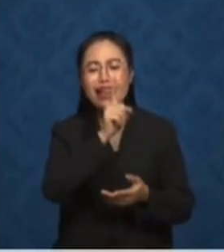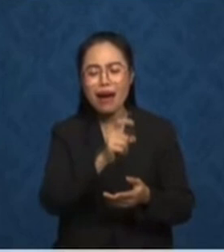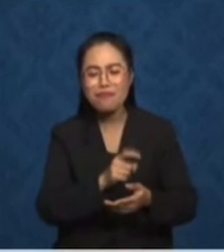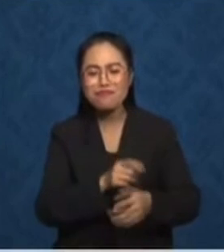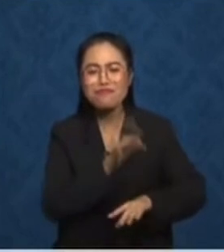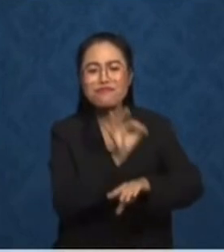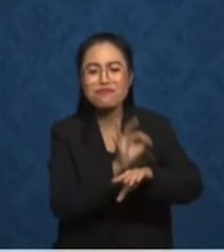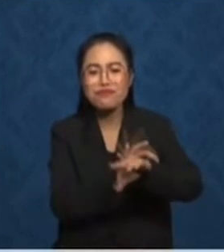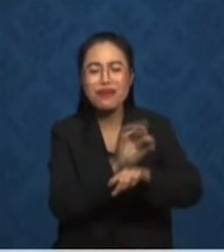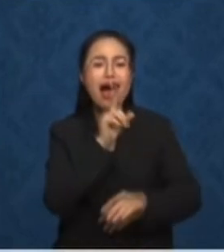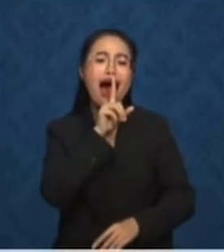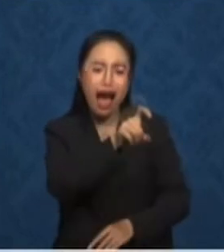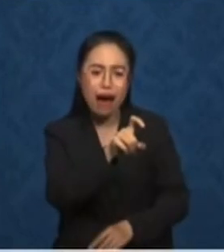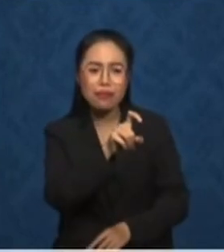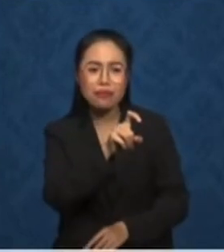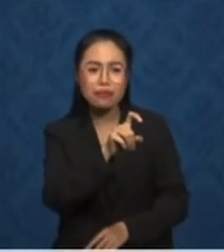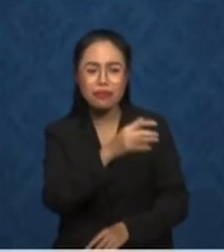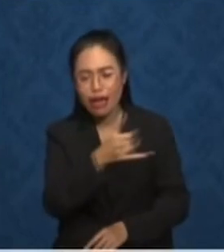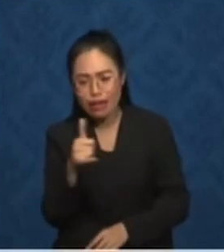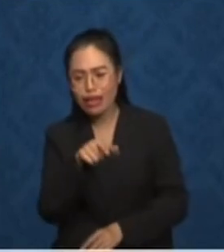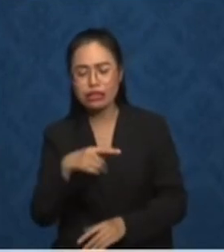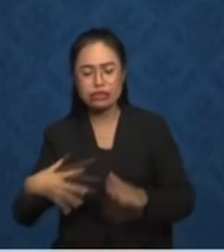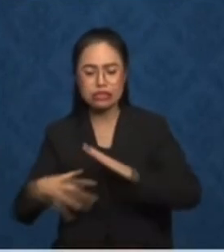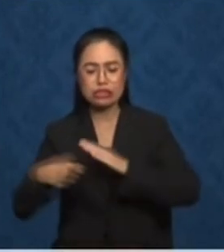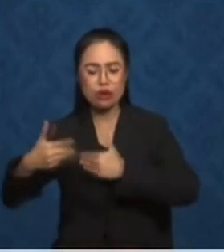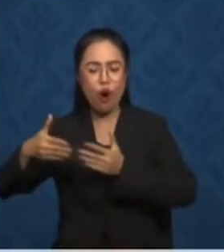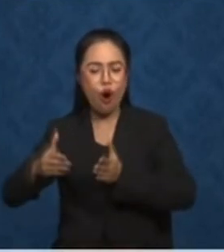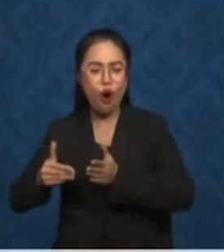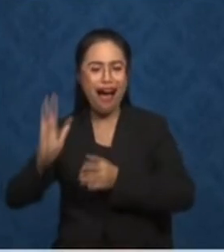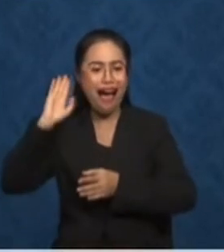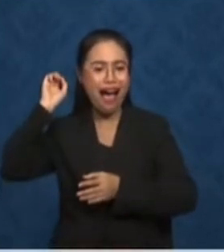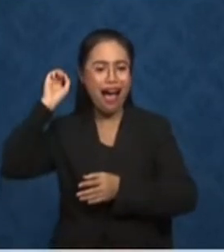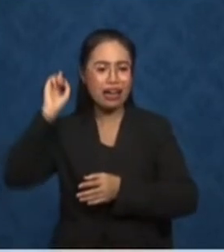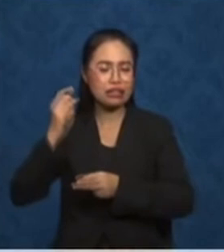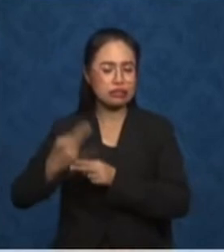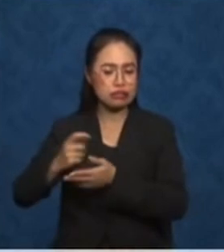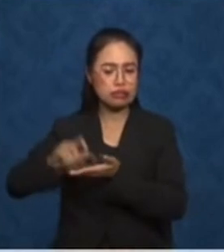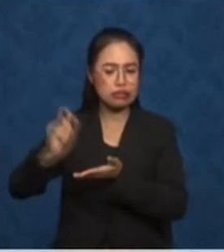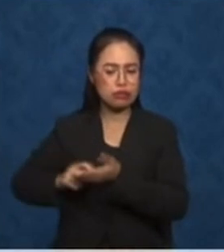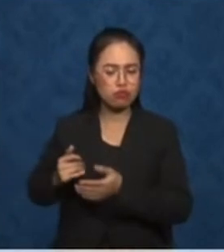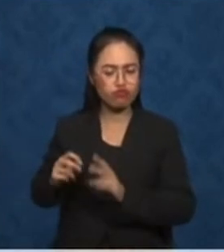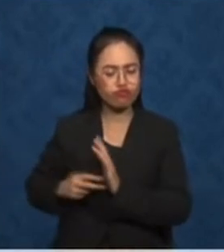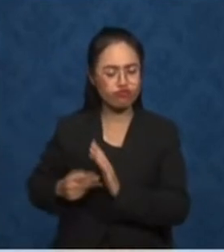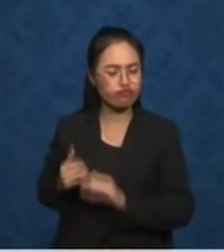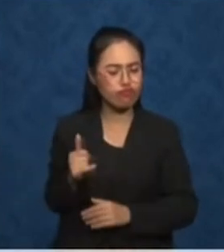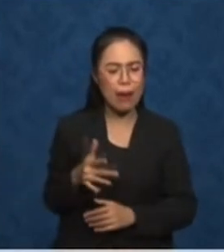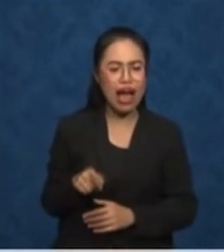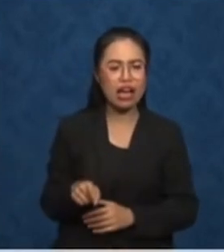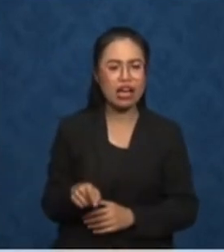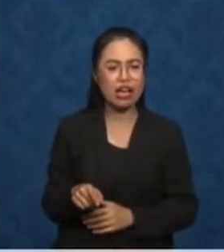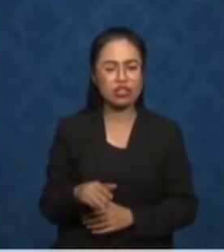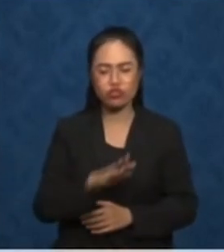บไมรู้ทอยู่ห้หบรรงทกคปลปากอยู่หเปล่ตอนนี้ แตผมเห็นไมได้เซ็ชื่อนะครกคงไมได้มาครั